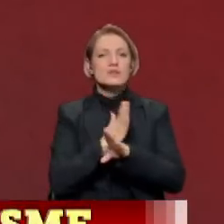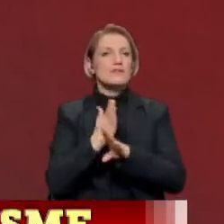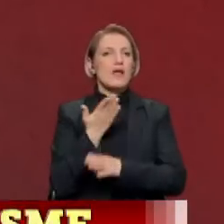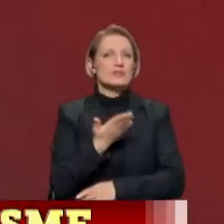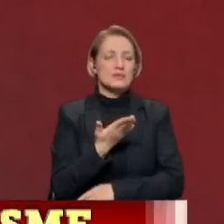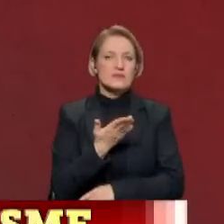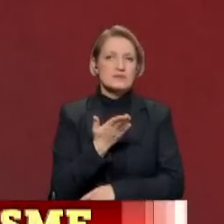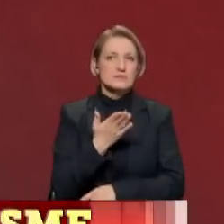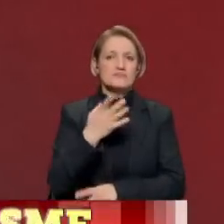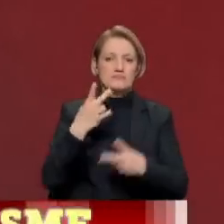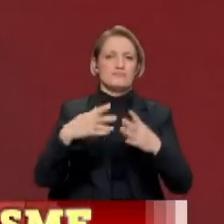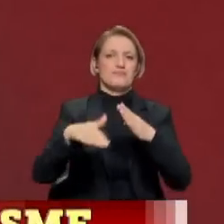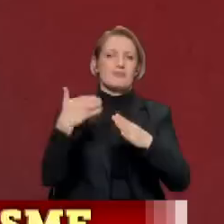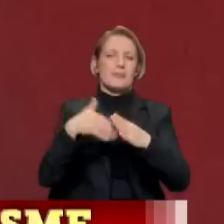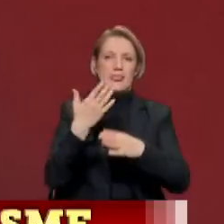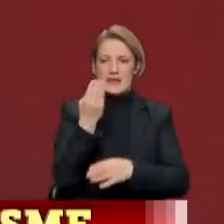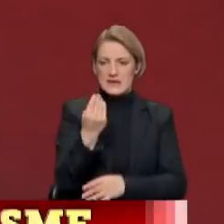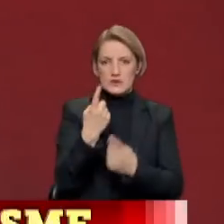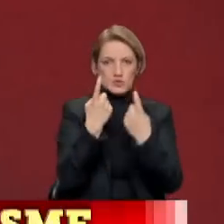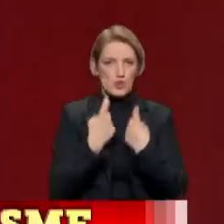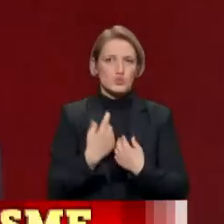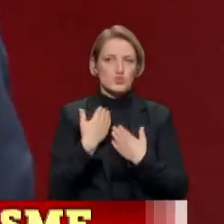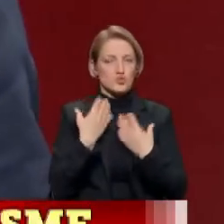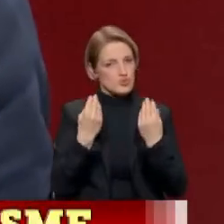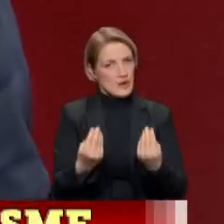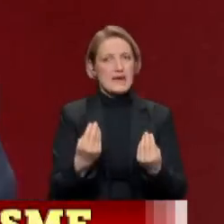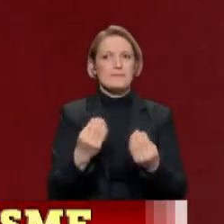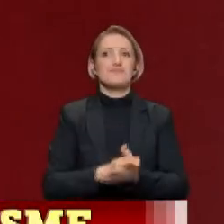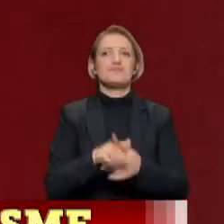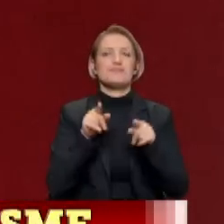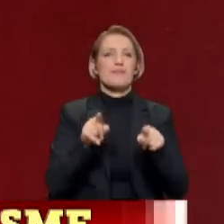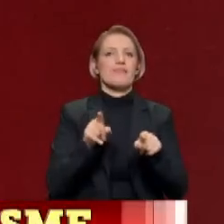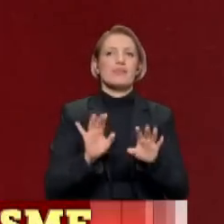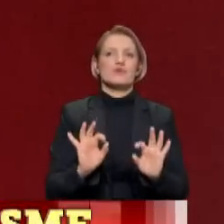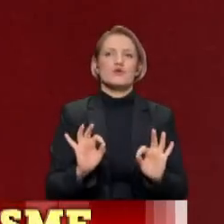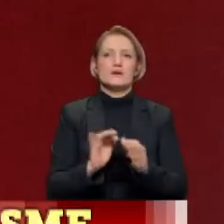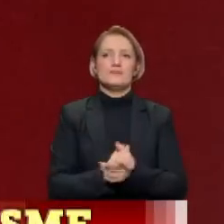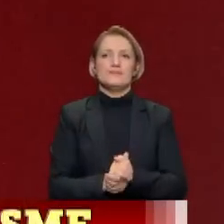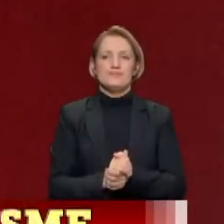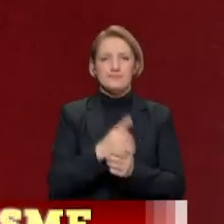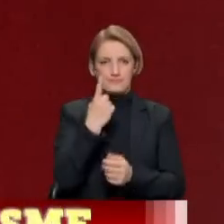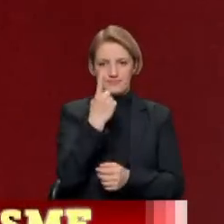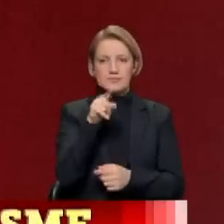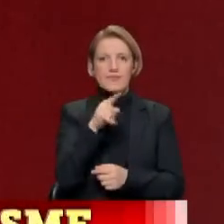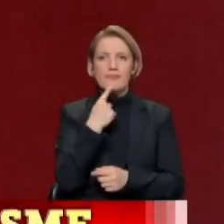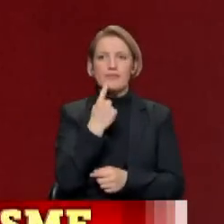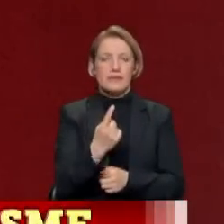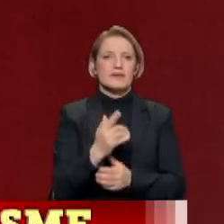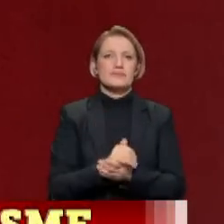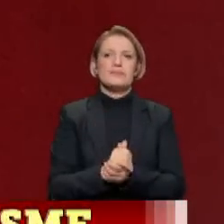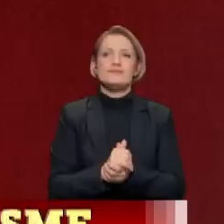çok kesimden de eleştiri evet, bunu geldi. İyi ki sordunuz, çok iyi. Şöyle bir kere şunu söyleyelim.